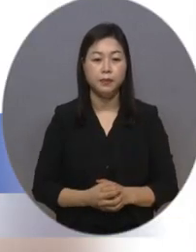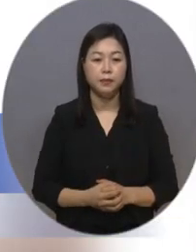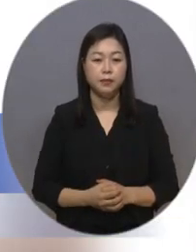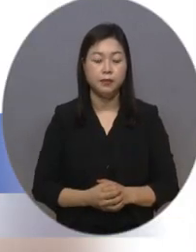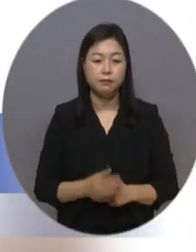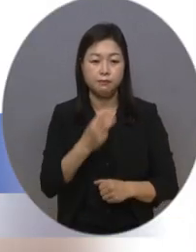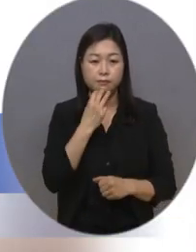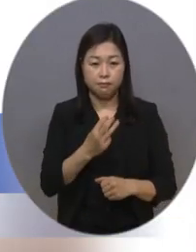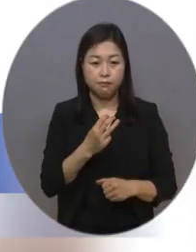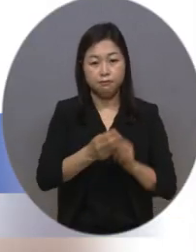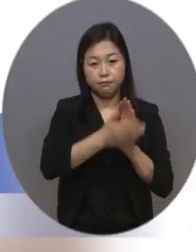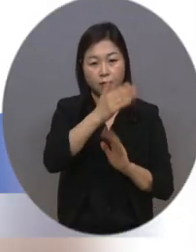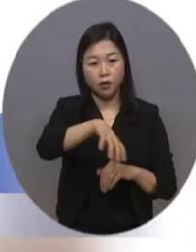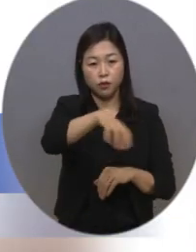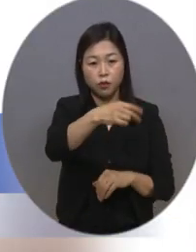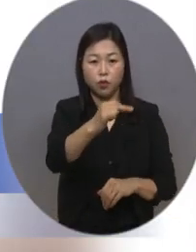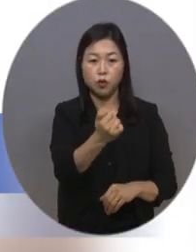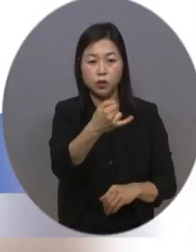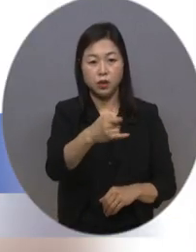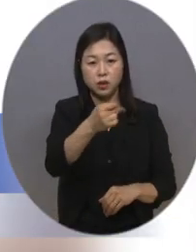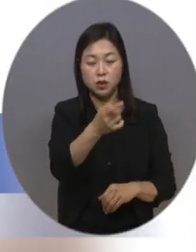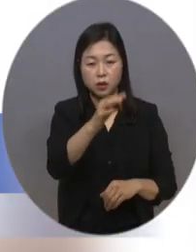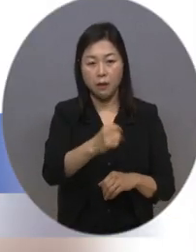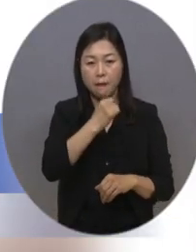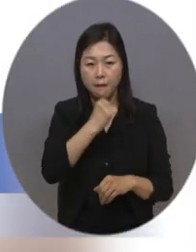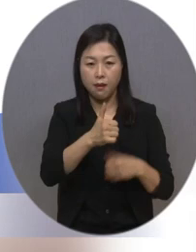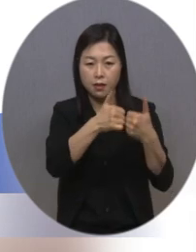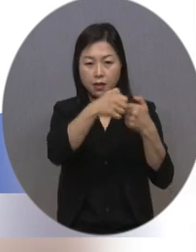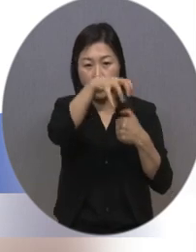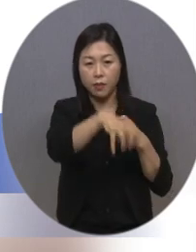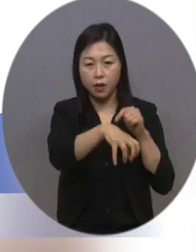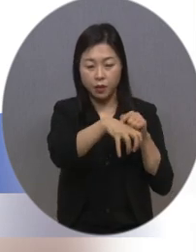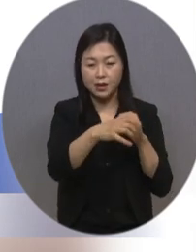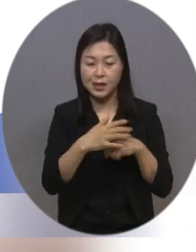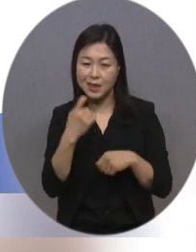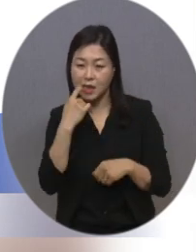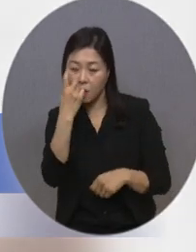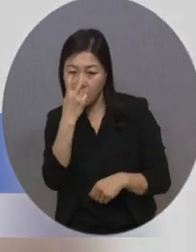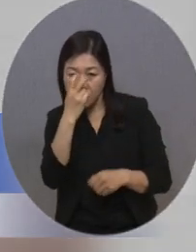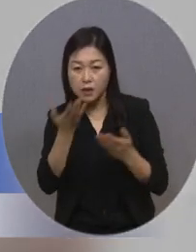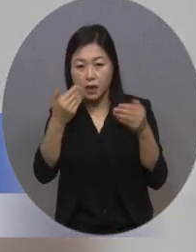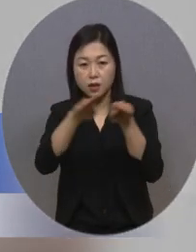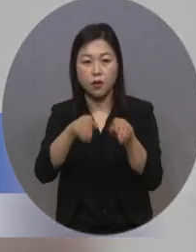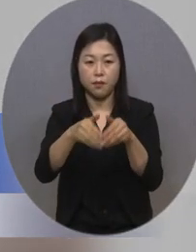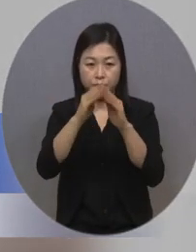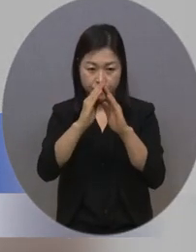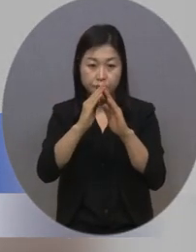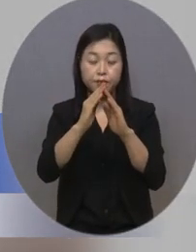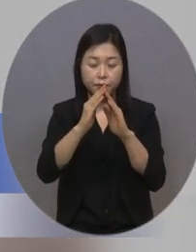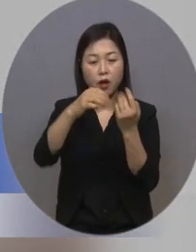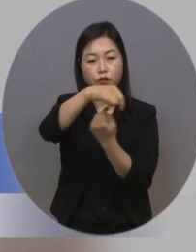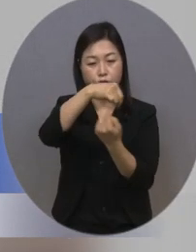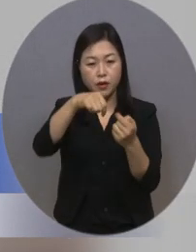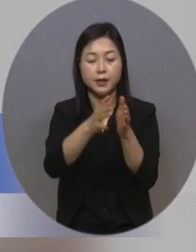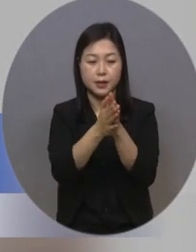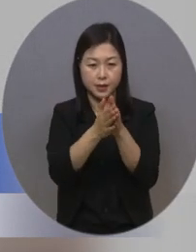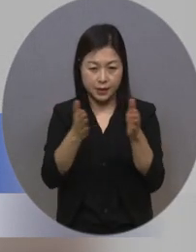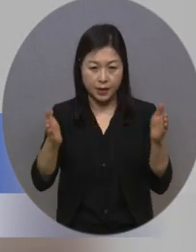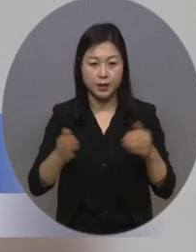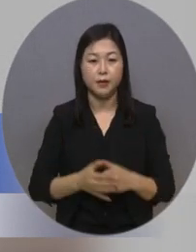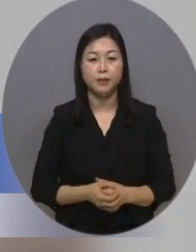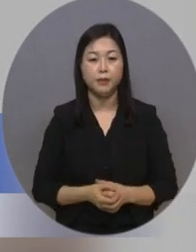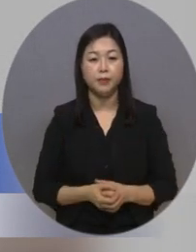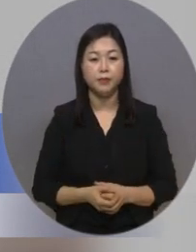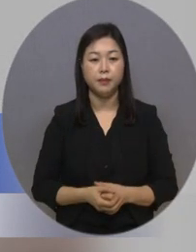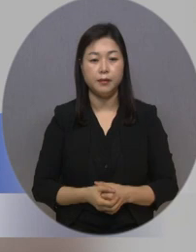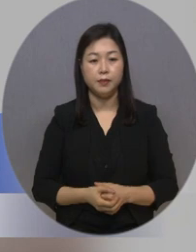이 서울시가 종로구 돈이동 쪽방상담소에 구강관리센터를 개소하고 이 본격적인 운영에 들어갔다는